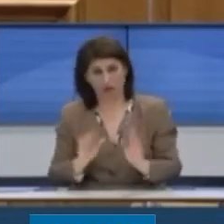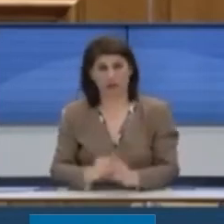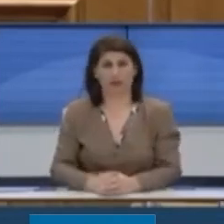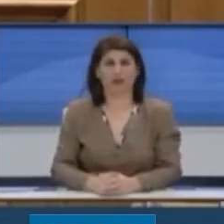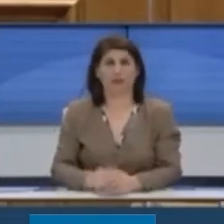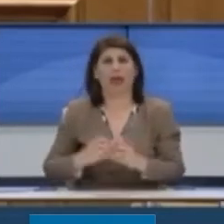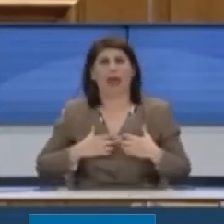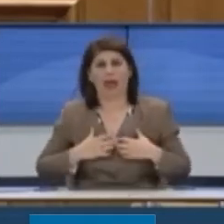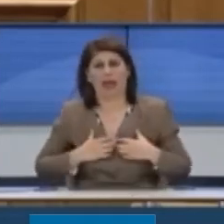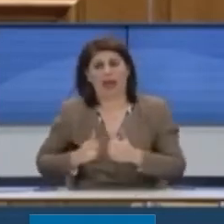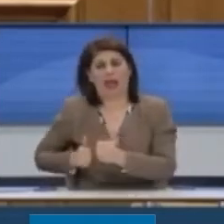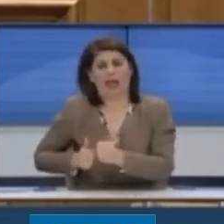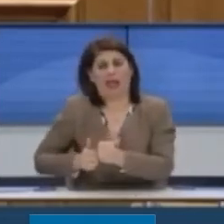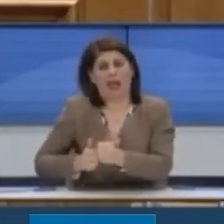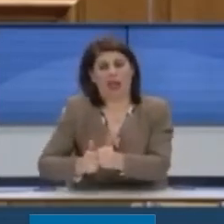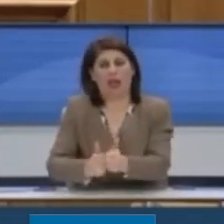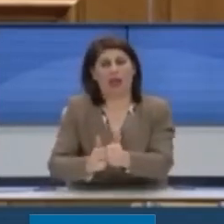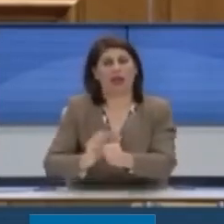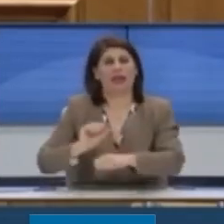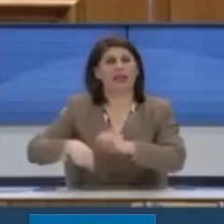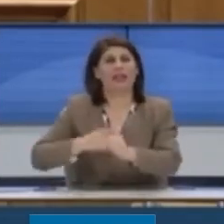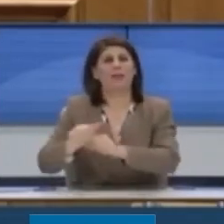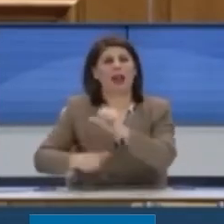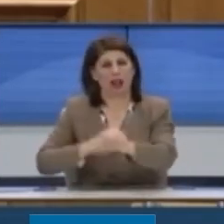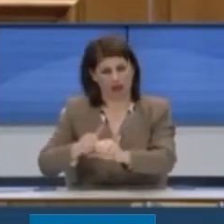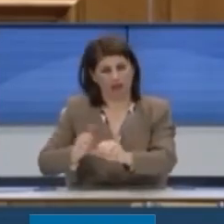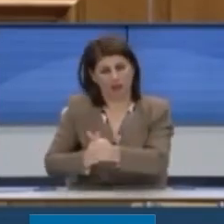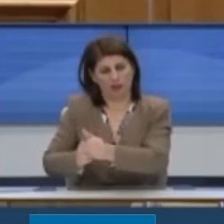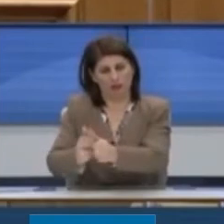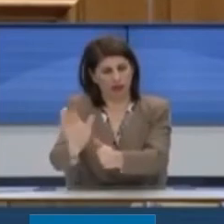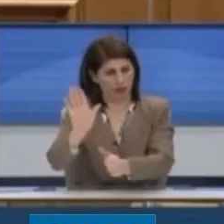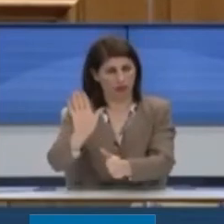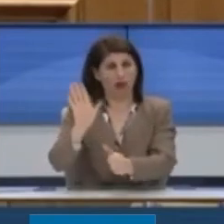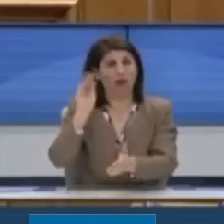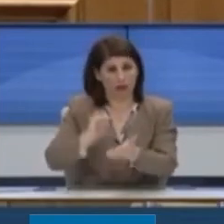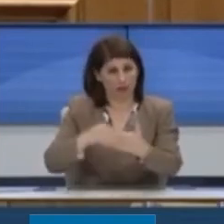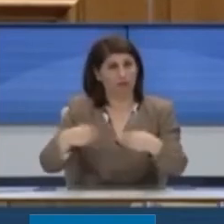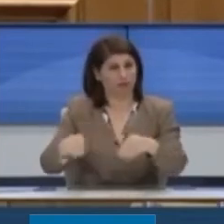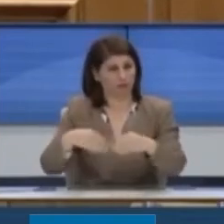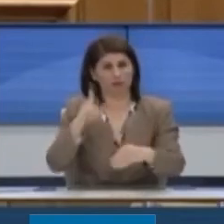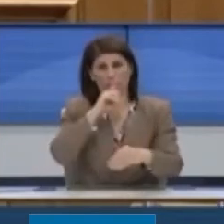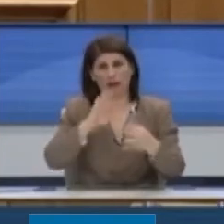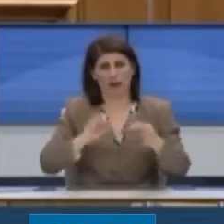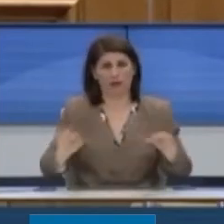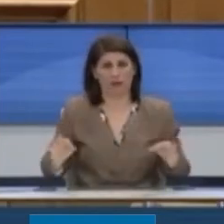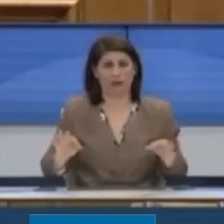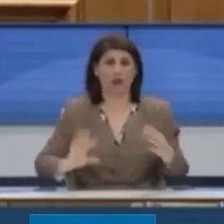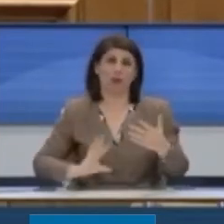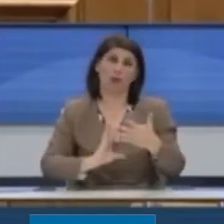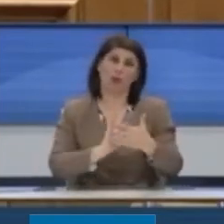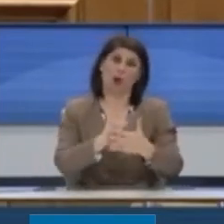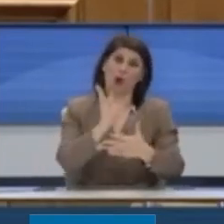με ασθμένον το κοινάλ από κοντά. Είναι όλοι αυτοί που προσπαθούν για μια ακόμη φορά να πουλήσουν, βλέπετε, το παραμύθι